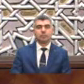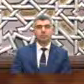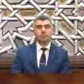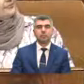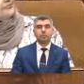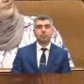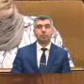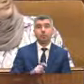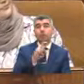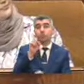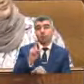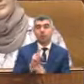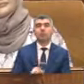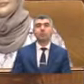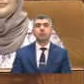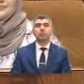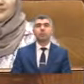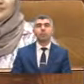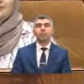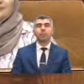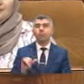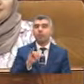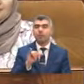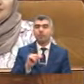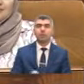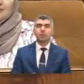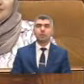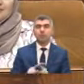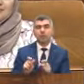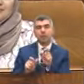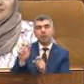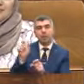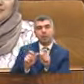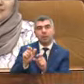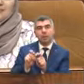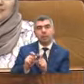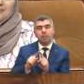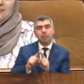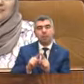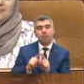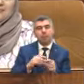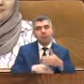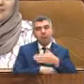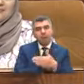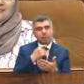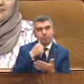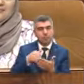سؤالي يتمحور حول وضعية السادة الشيوخ